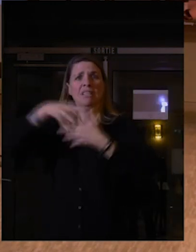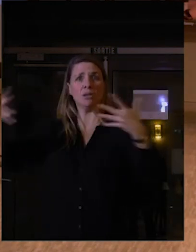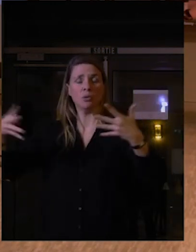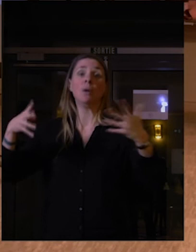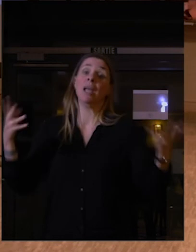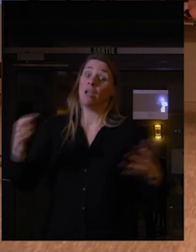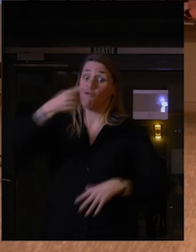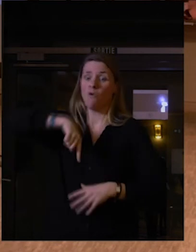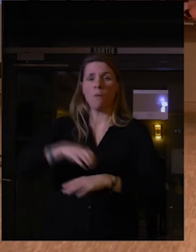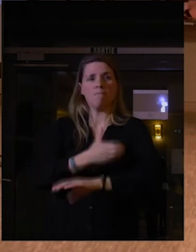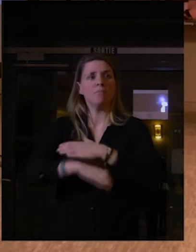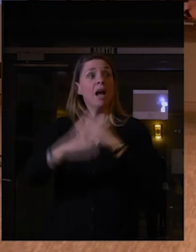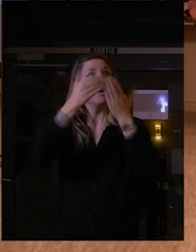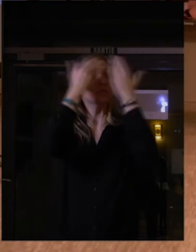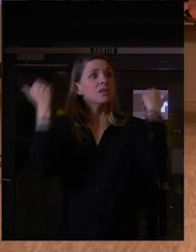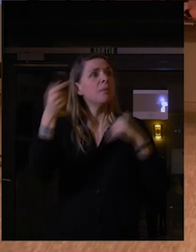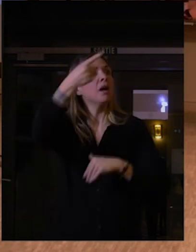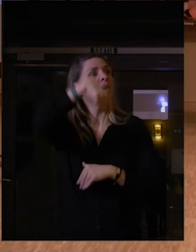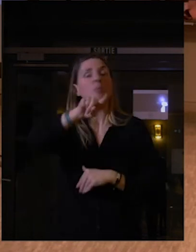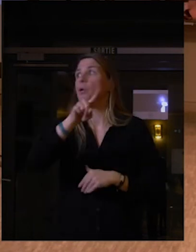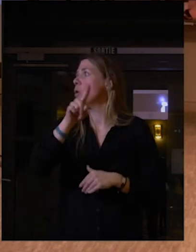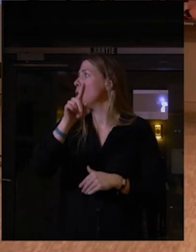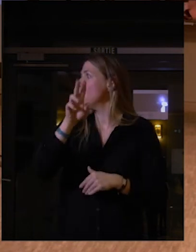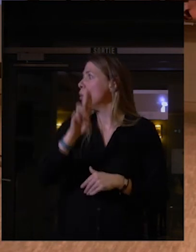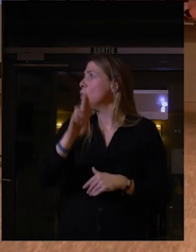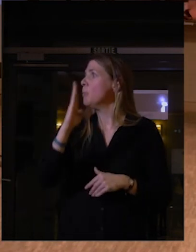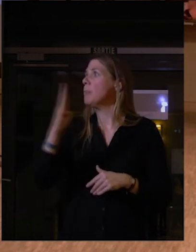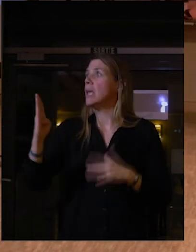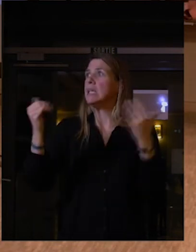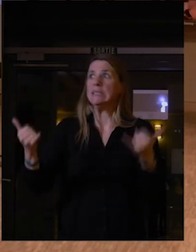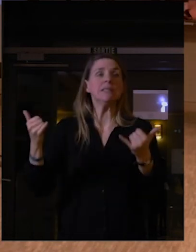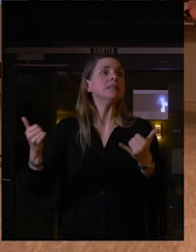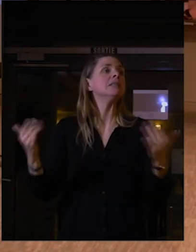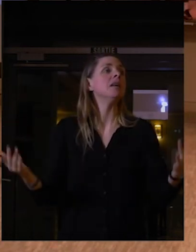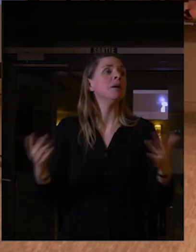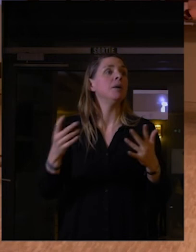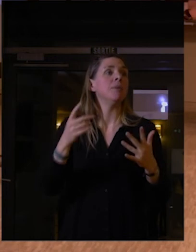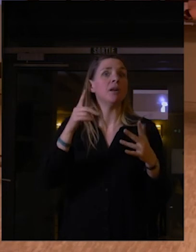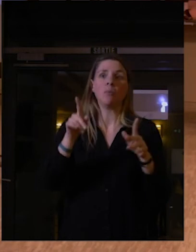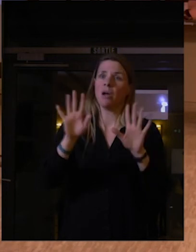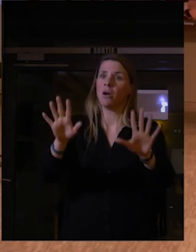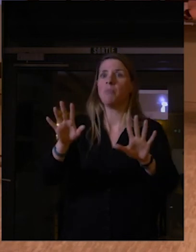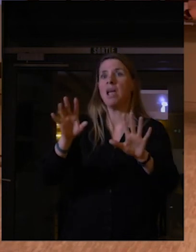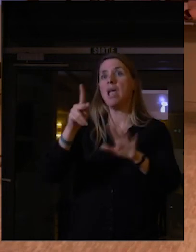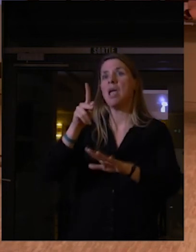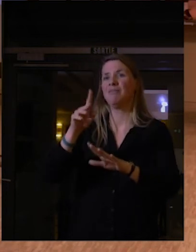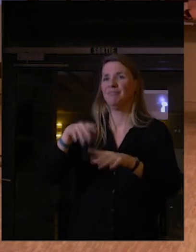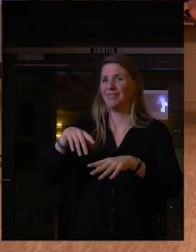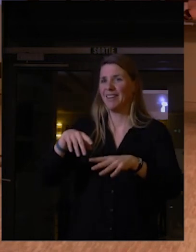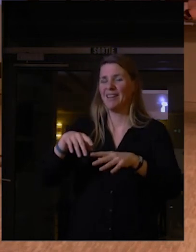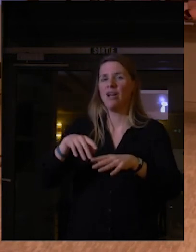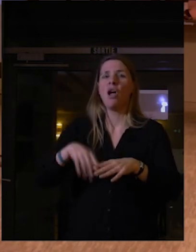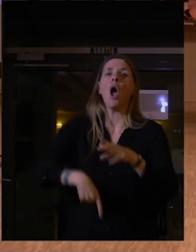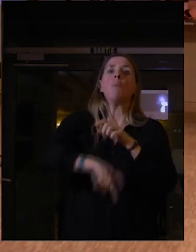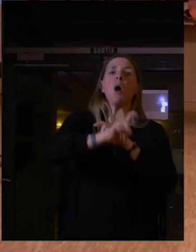compliqué. Et je ne sais pas s'il y a des gens de l'UBB ici, mais je voudrais juste dire que les pom-pom girls, en fait, moi j'ai connu le rugby dans les années